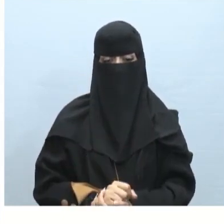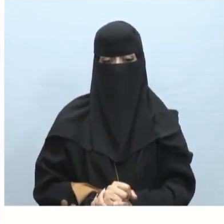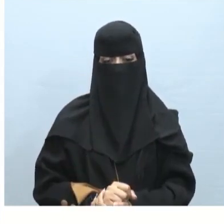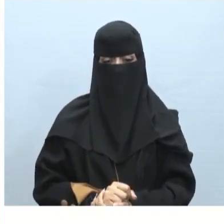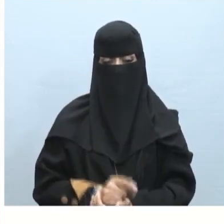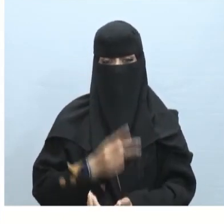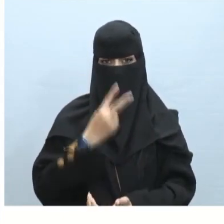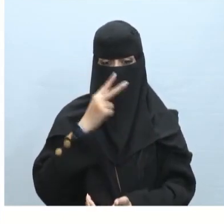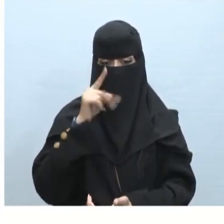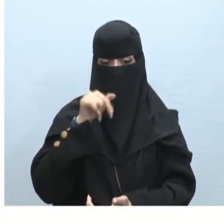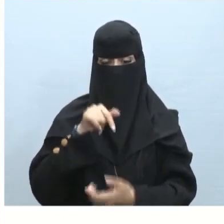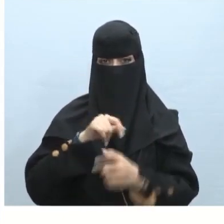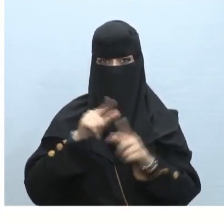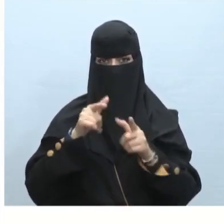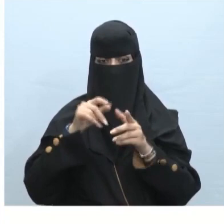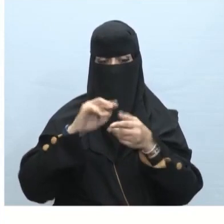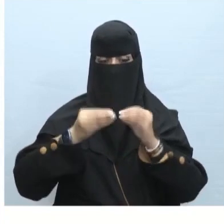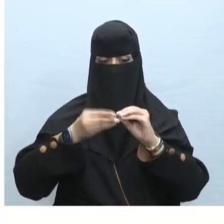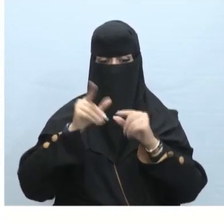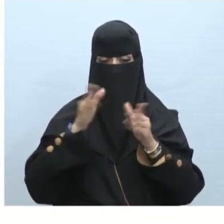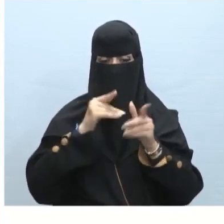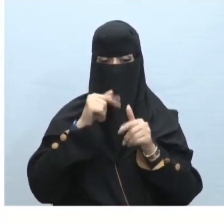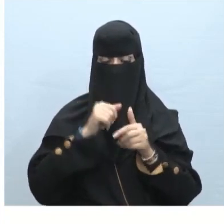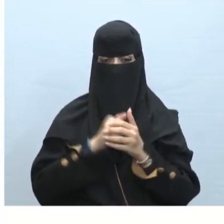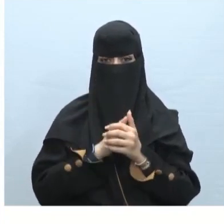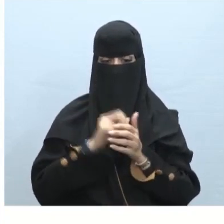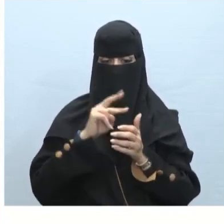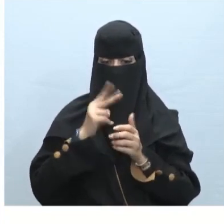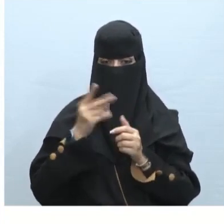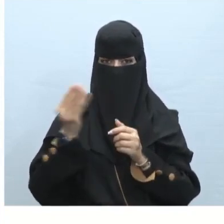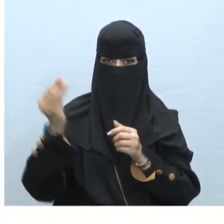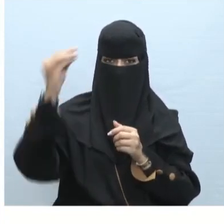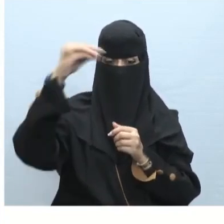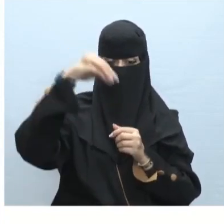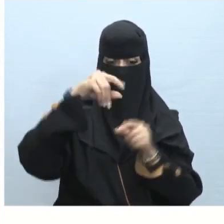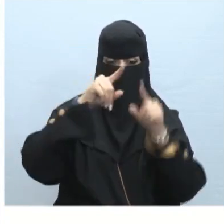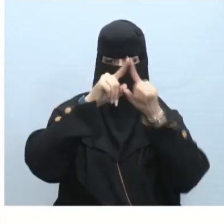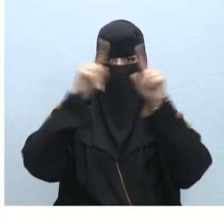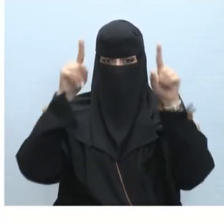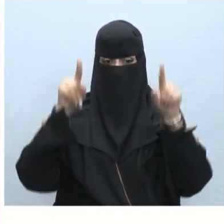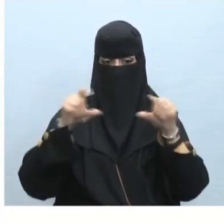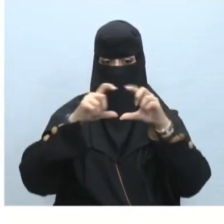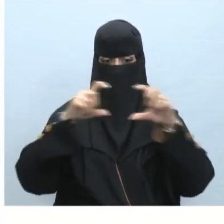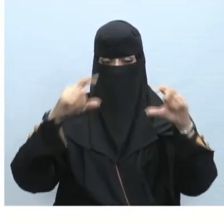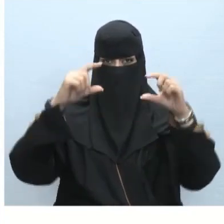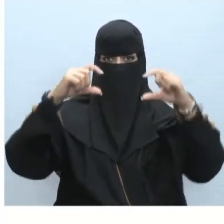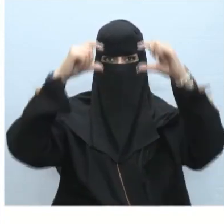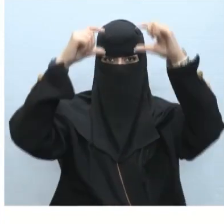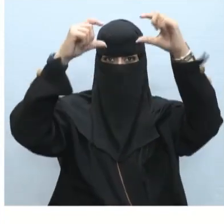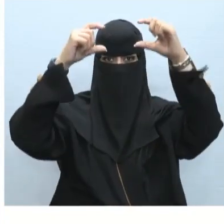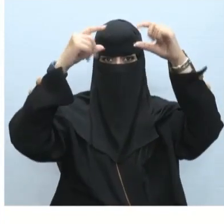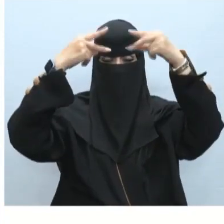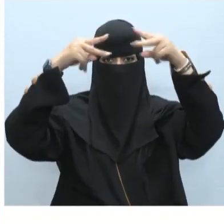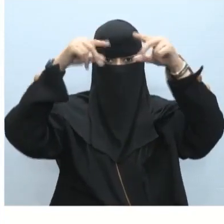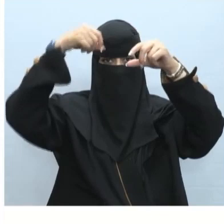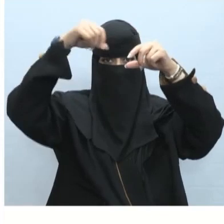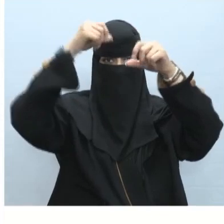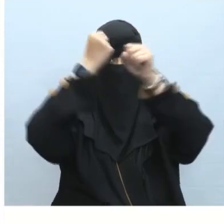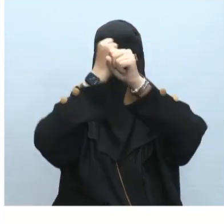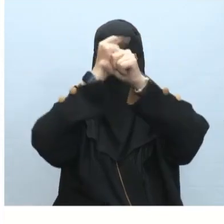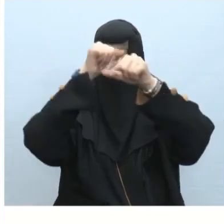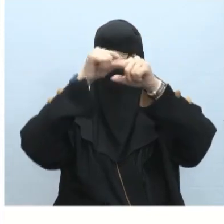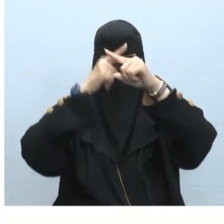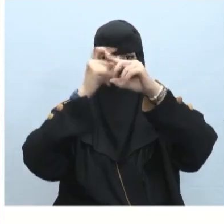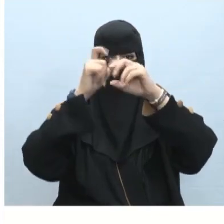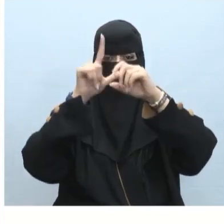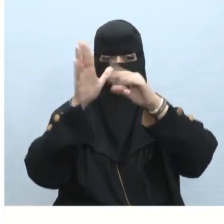نلاحظ وجود جزء المعاينه بعد ذلك بالضغط على موافق سيتم ادراج المخطط وفتح ورقه العمل من